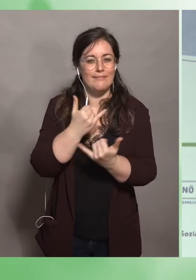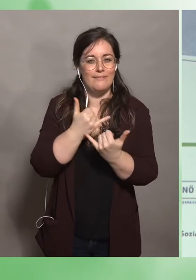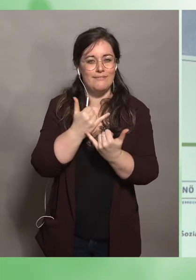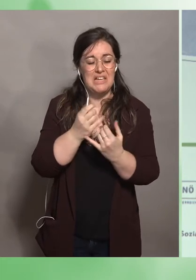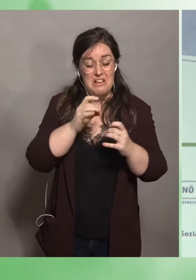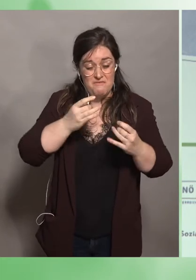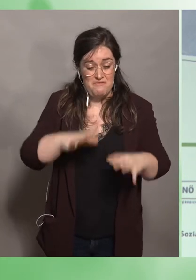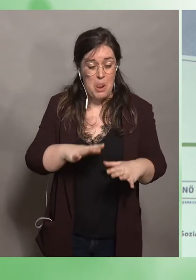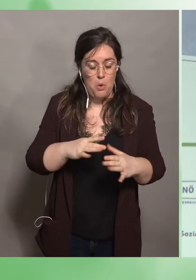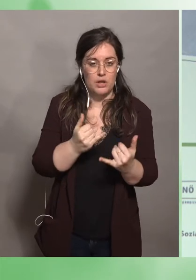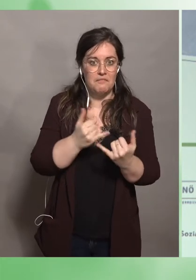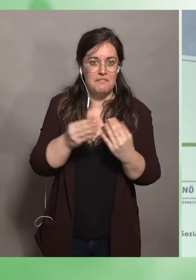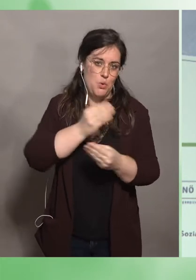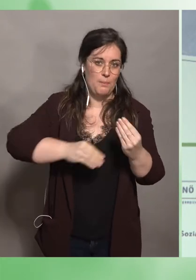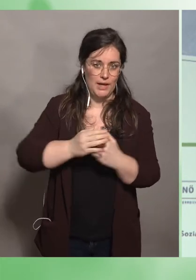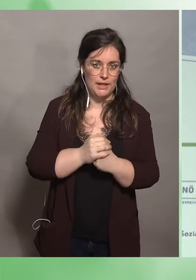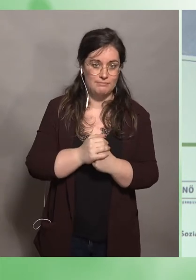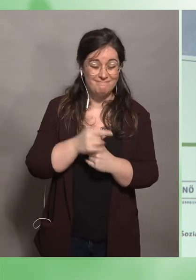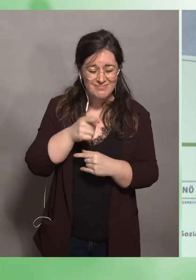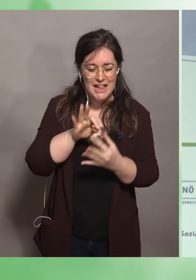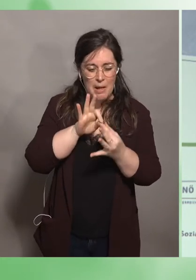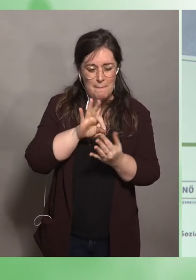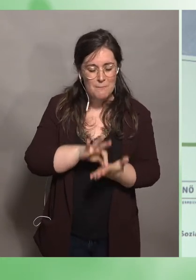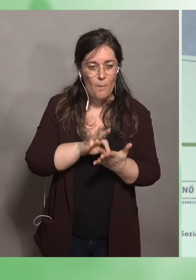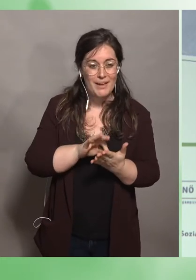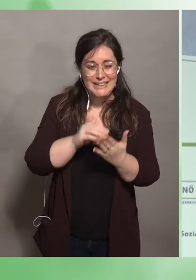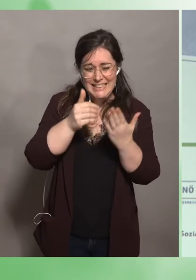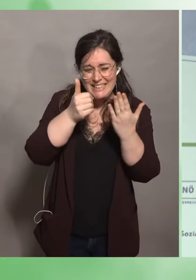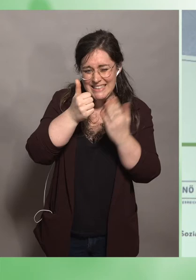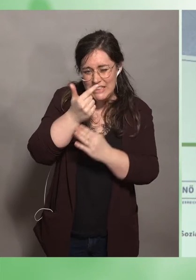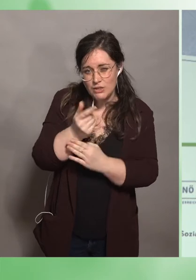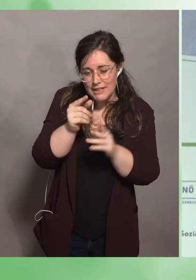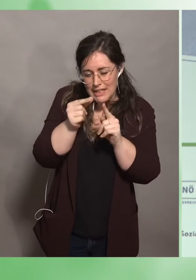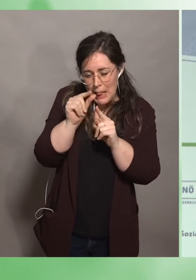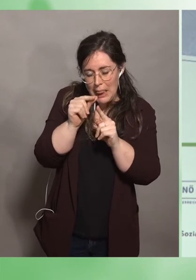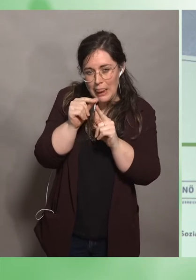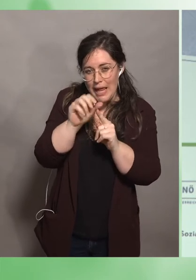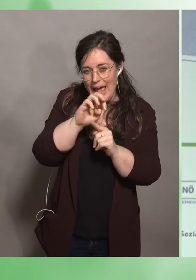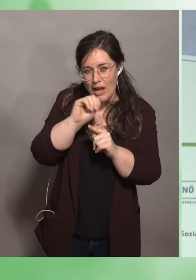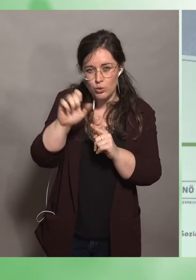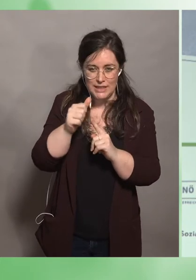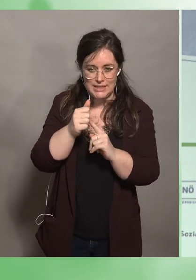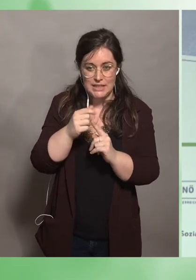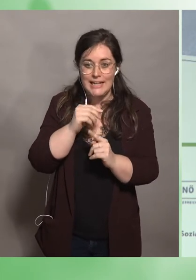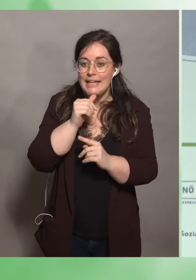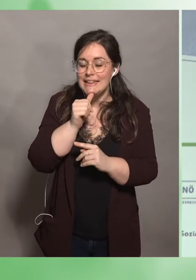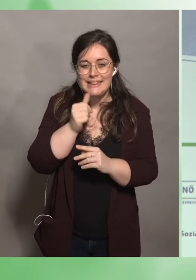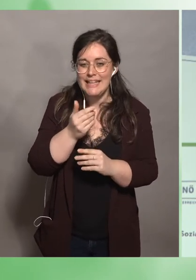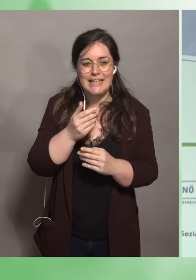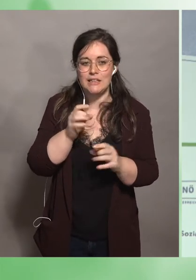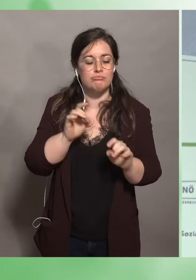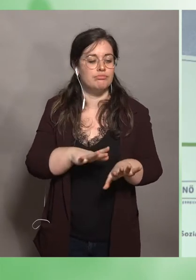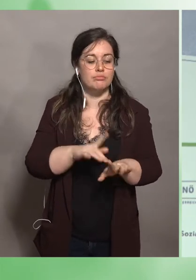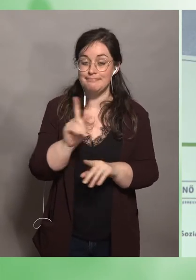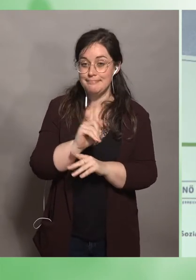Dass man in dem Moment, wo man um 26 Hundertstel die Bronzemedaille verpasst, nicht aufgibt, dass man trotzdem weiß,